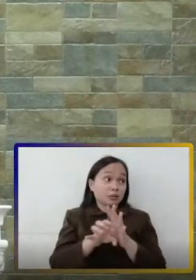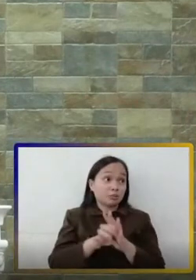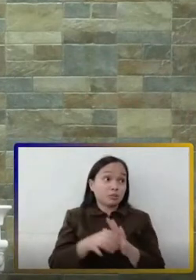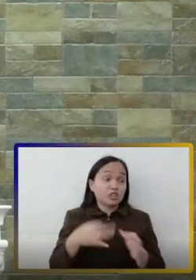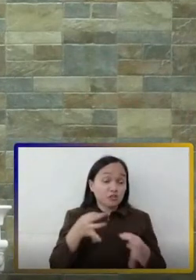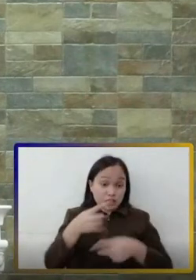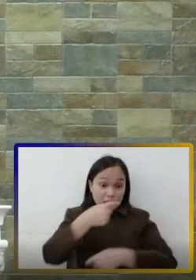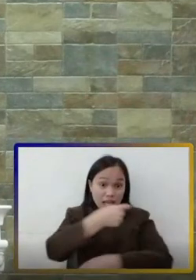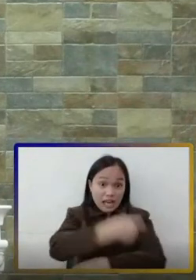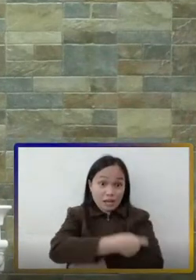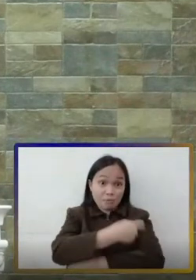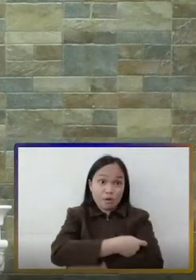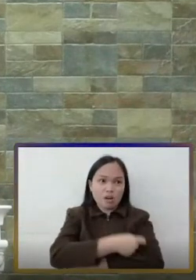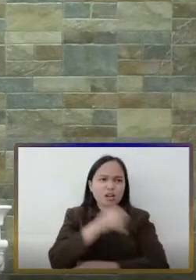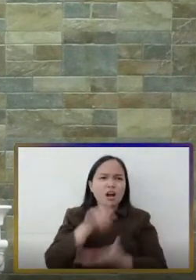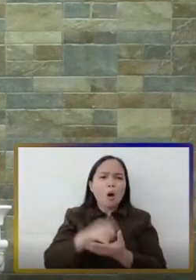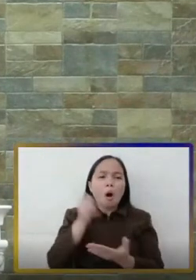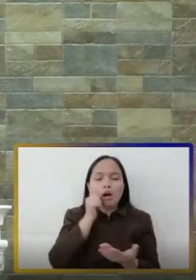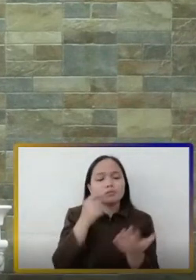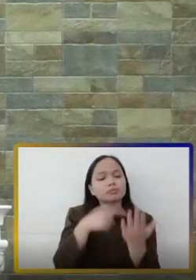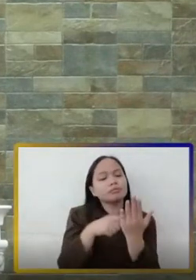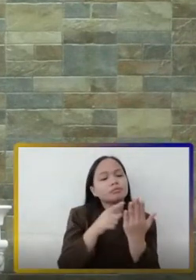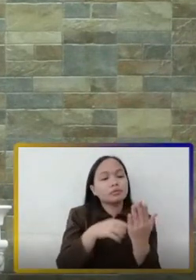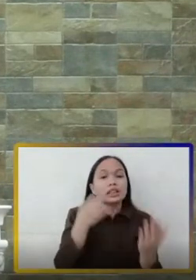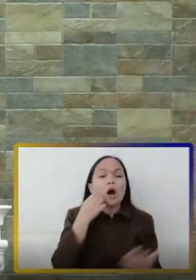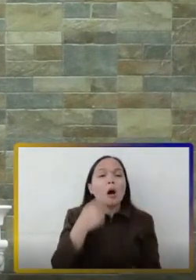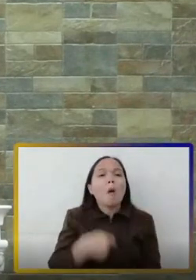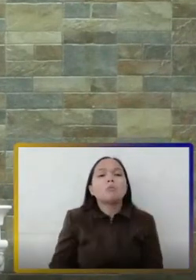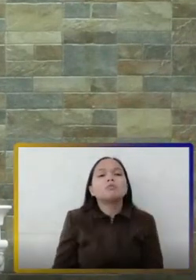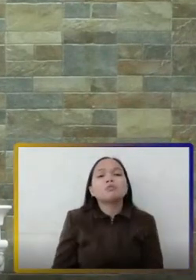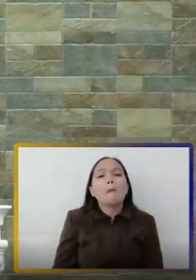sa kainan na hindi mapalagay, lagi habang kumakain, ngumunguya.